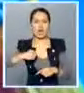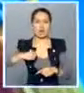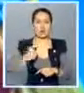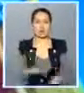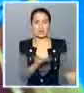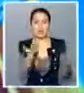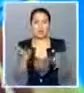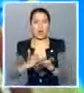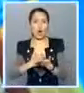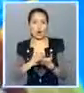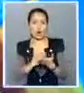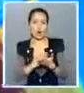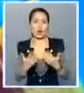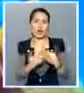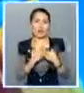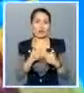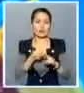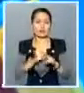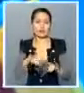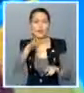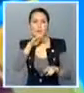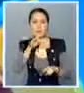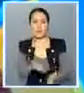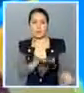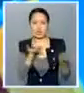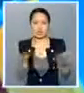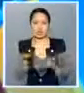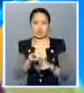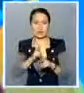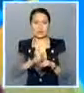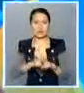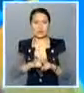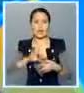көзін көрген зиялы қауым, қоғам қайраткерлері, Қонаевтың ет жақындары жиналды.